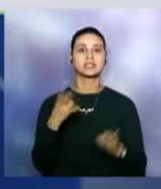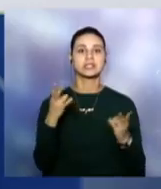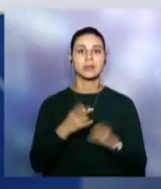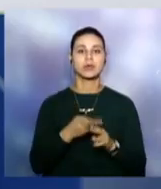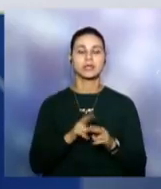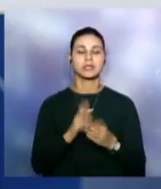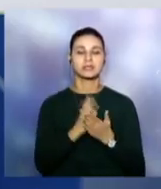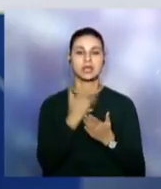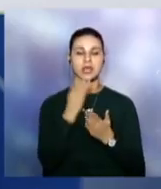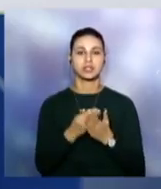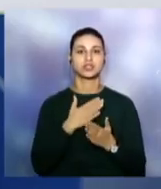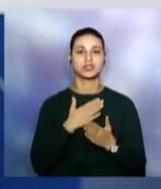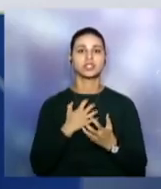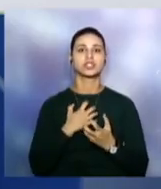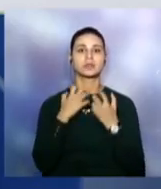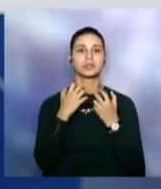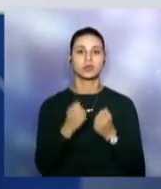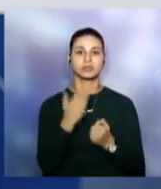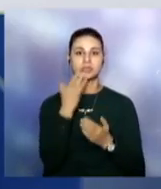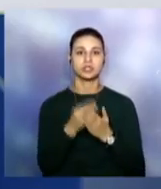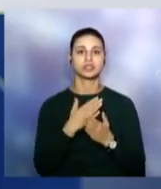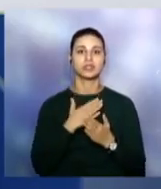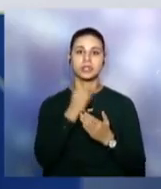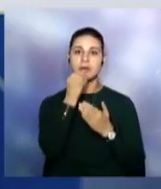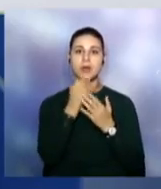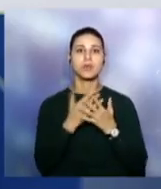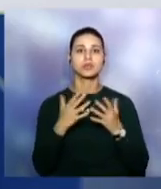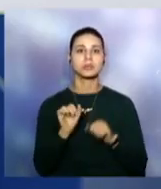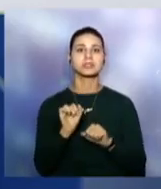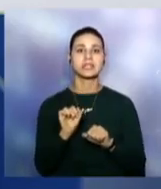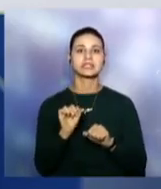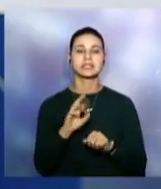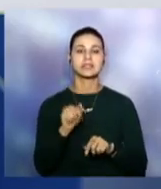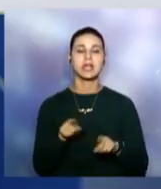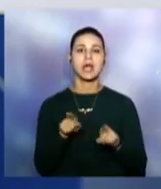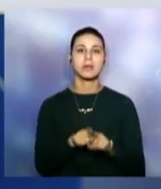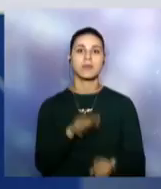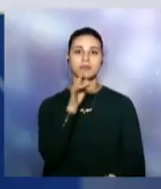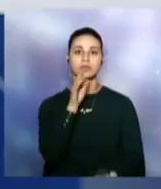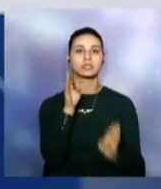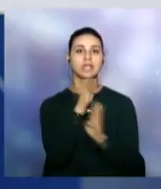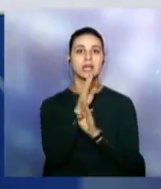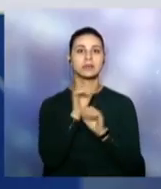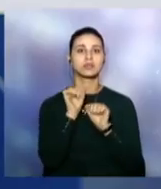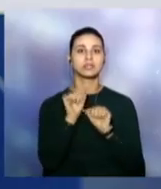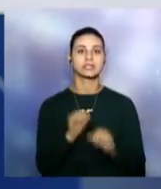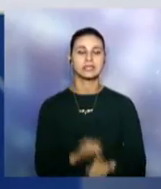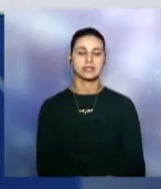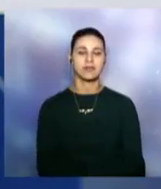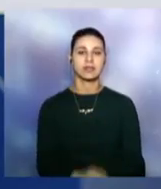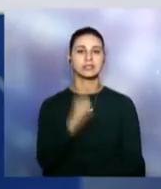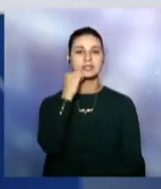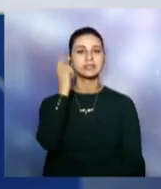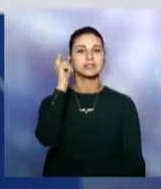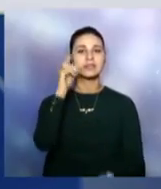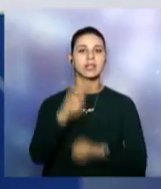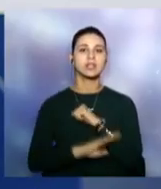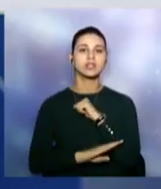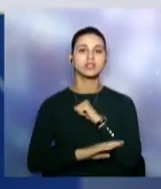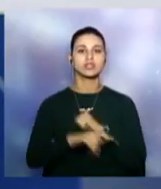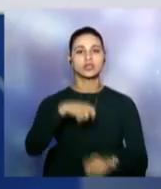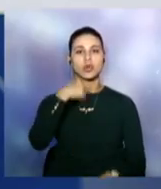არის ჩვენი ჯანმრთელობისათვის, ჩვენი პროდუქტების დასაცავად და ამავე დროს გარემოს დასაცავად. მამაპაპური ხის